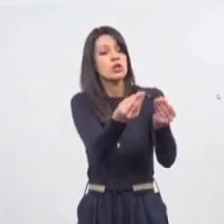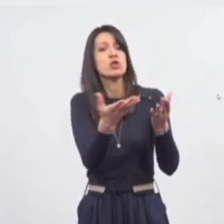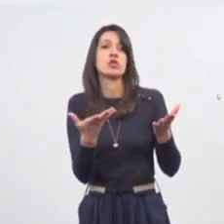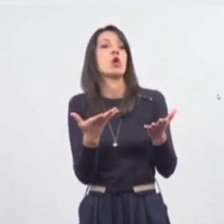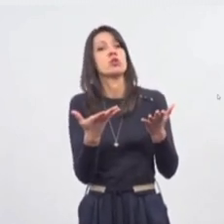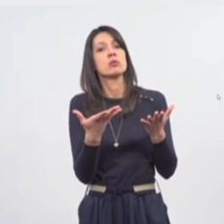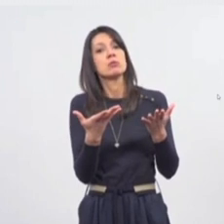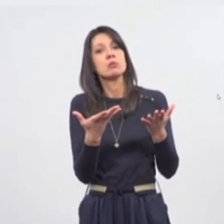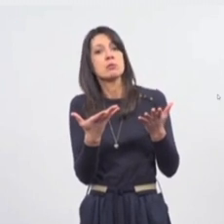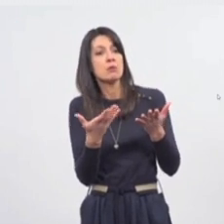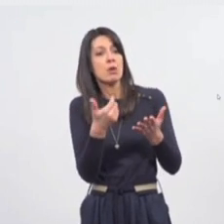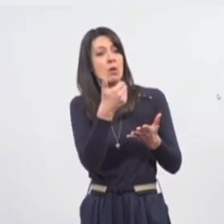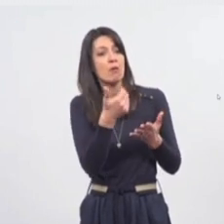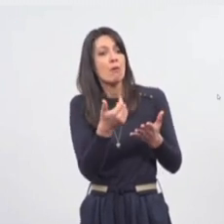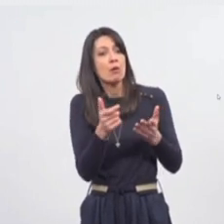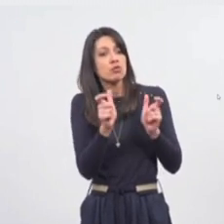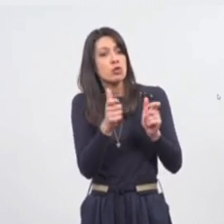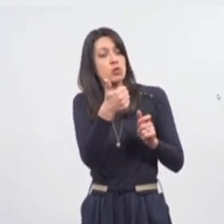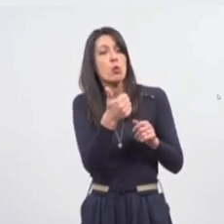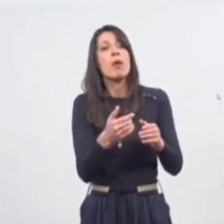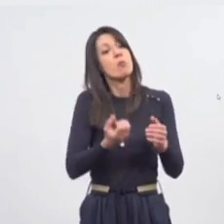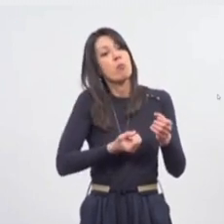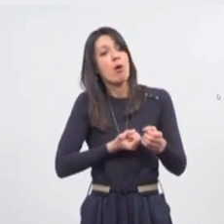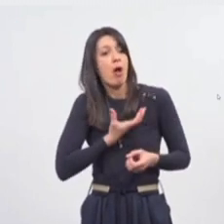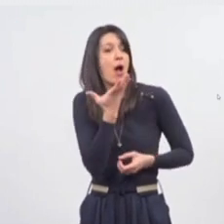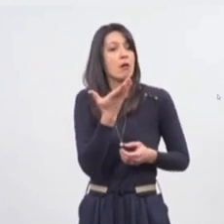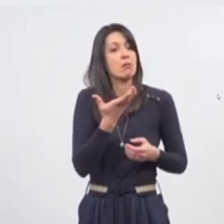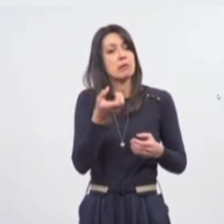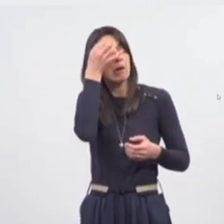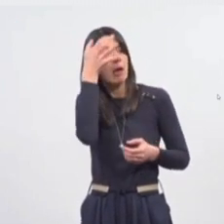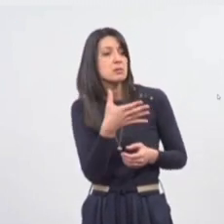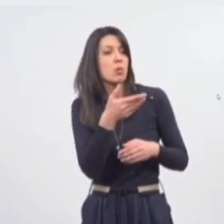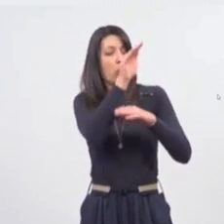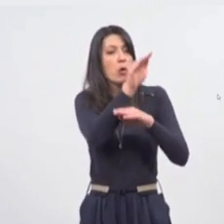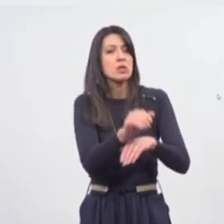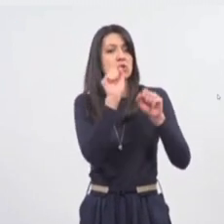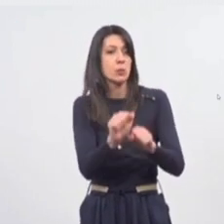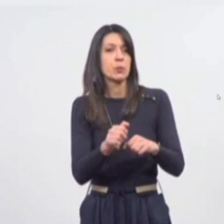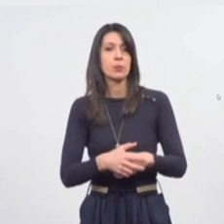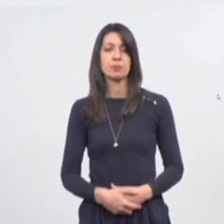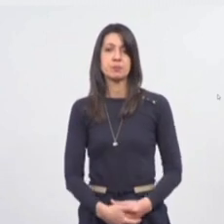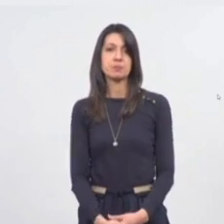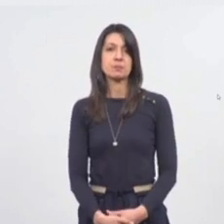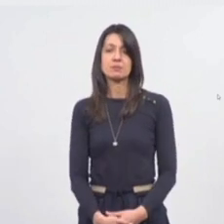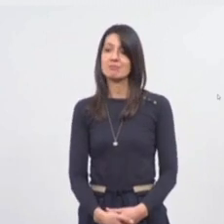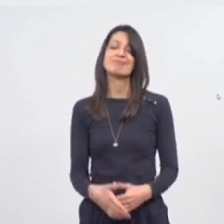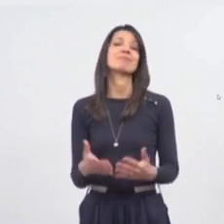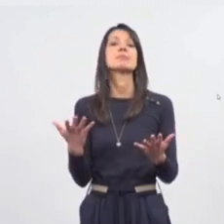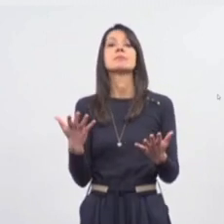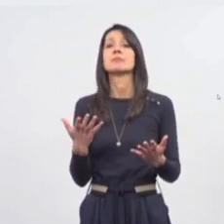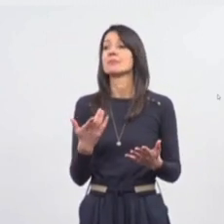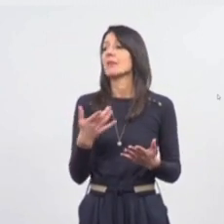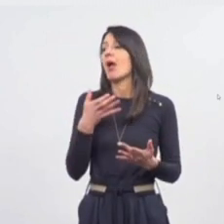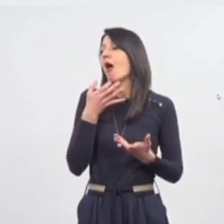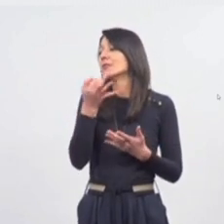de protéger leur œuvre et de nous proposer davantage de contenu riche et diversifié. Je n'ai pas voulu dire que nous étions un pays modèle,